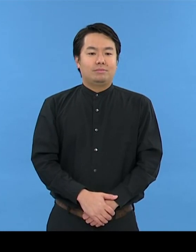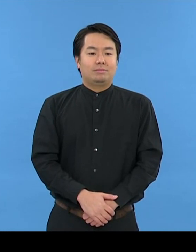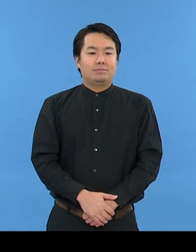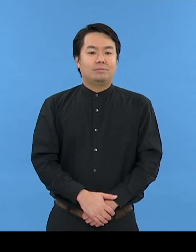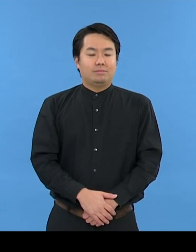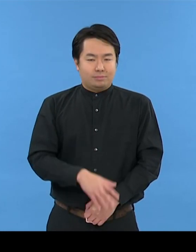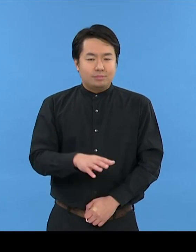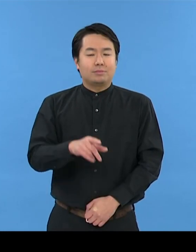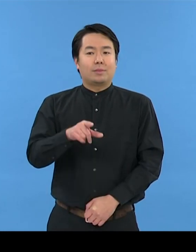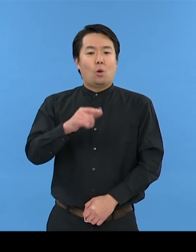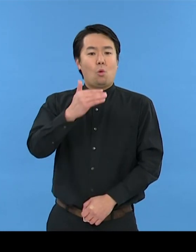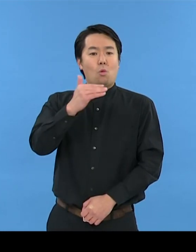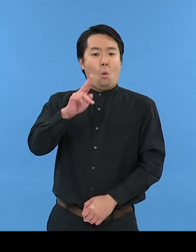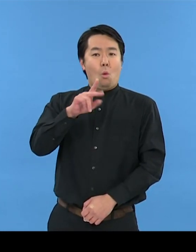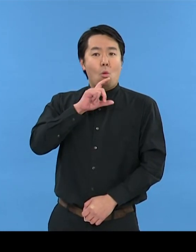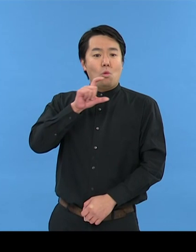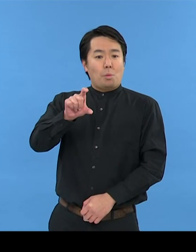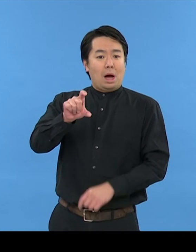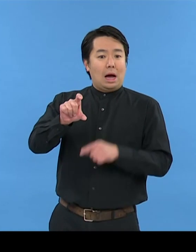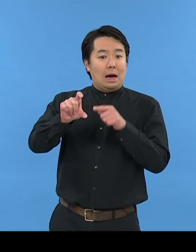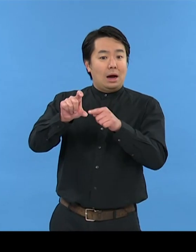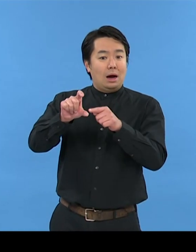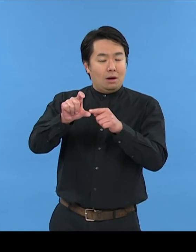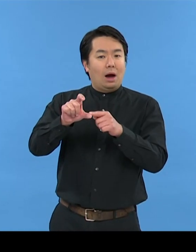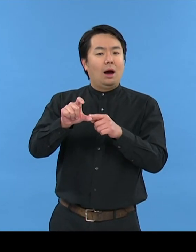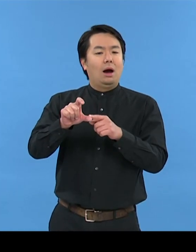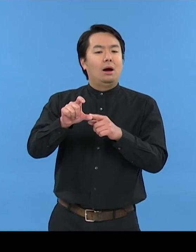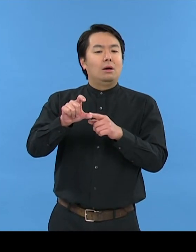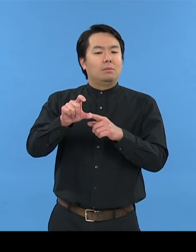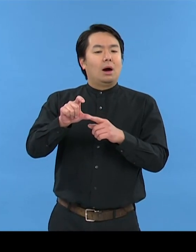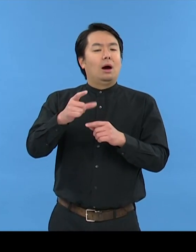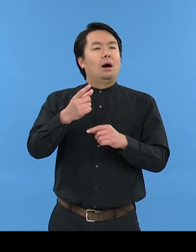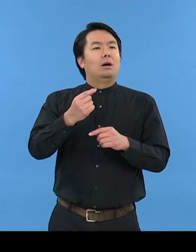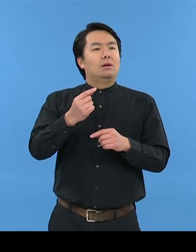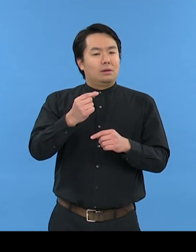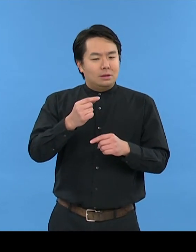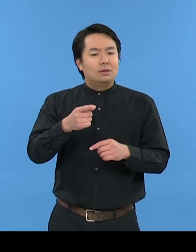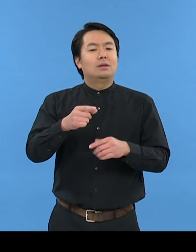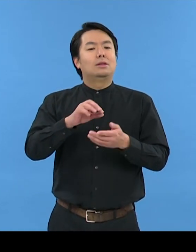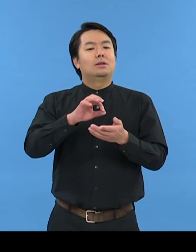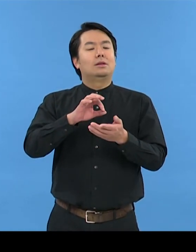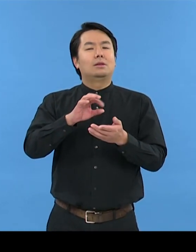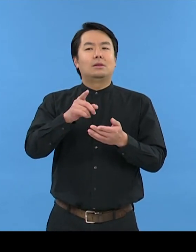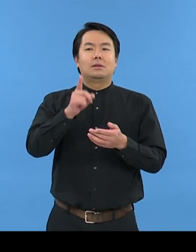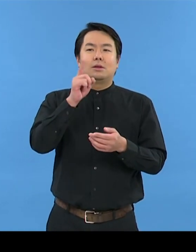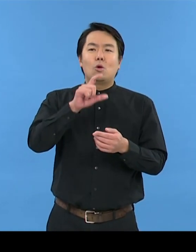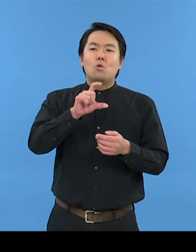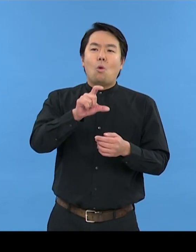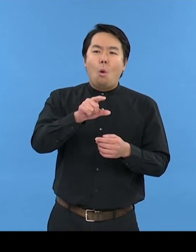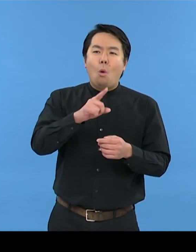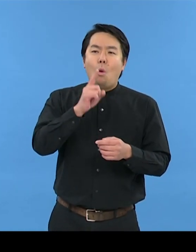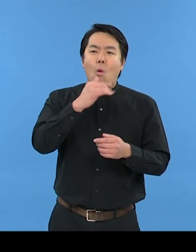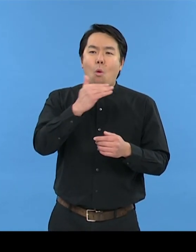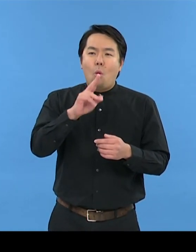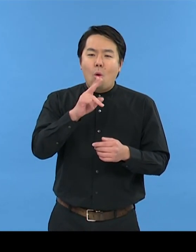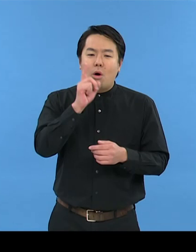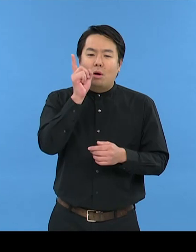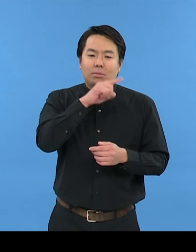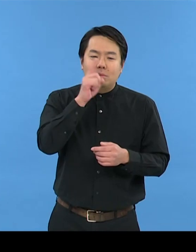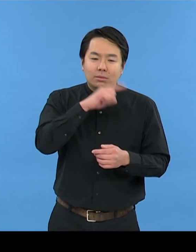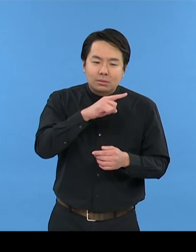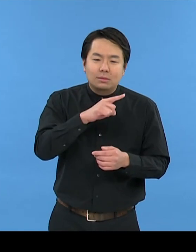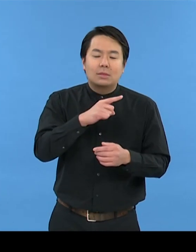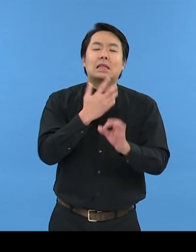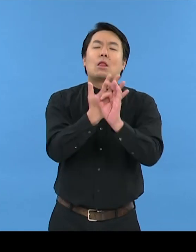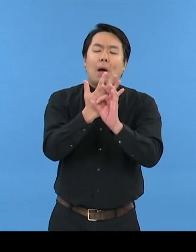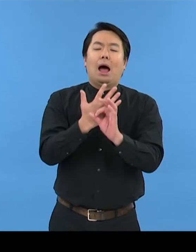あるんですがただこの5をまあある意味悪用してというかそういった